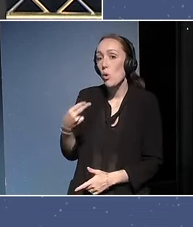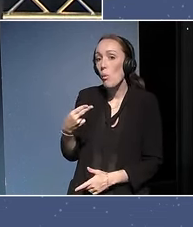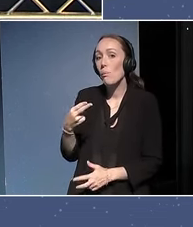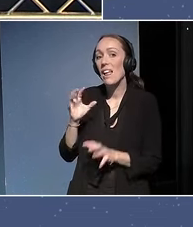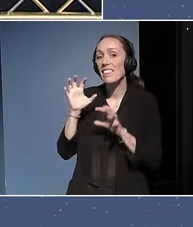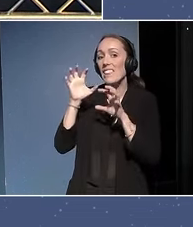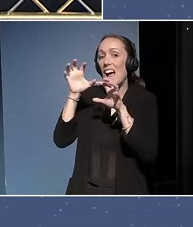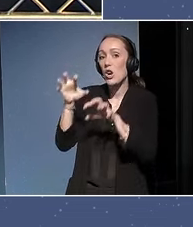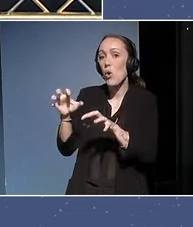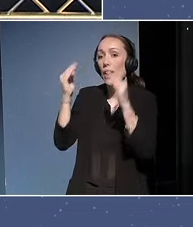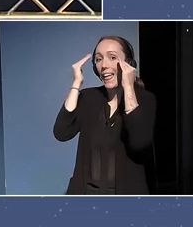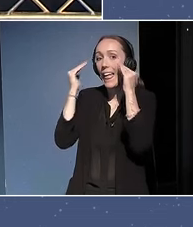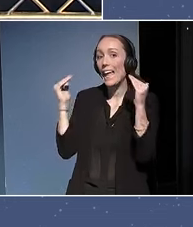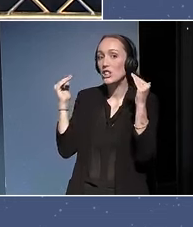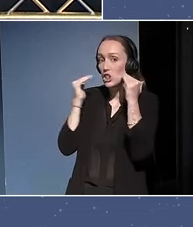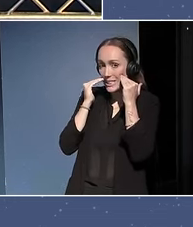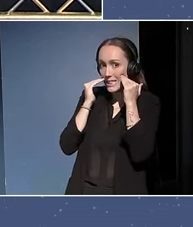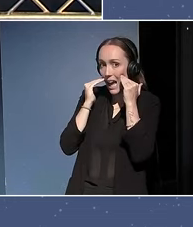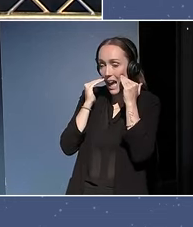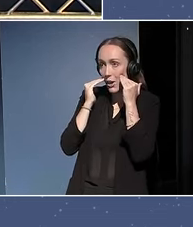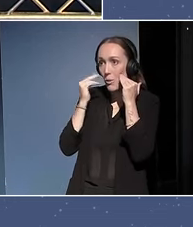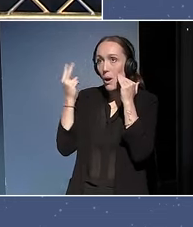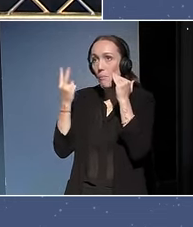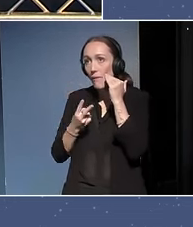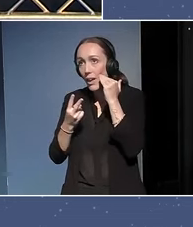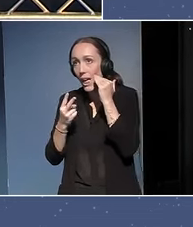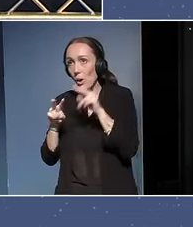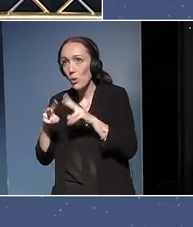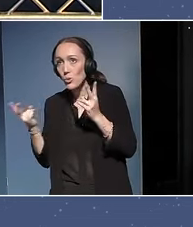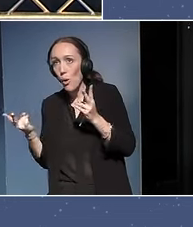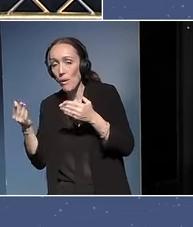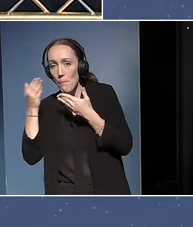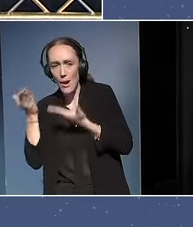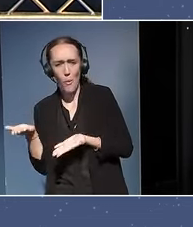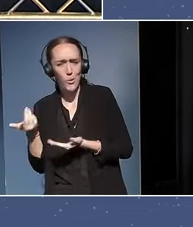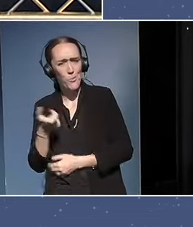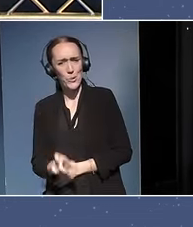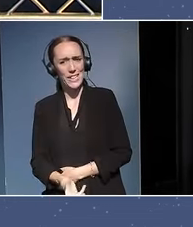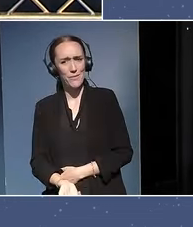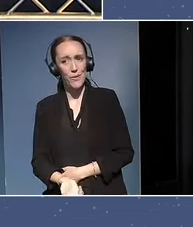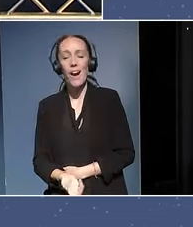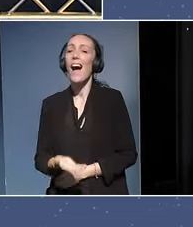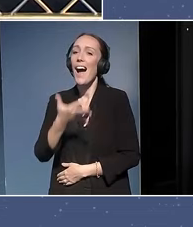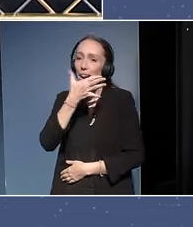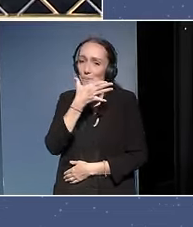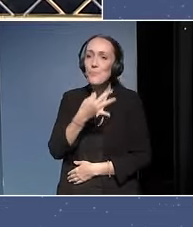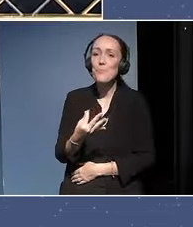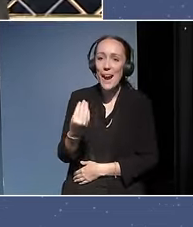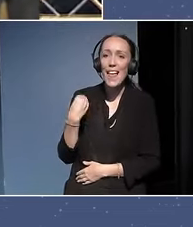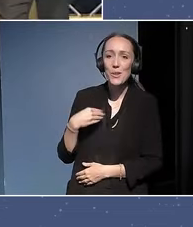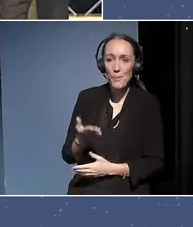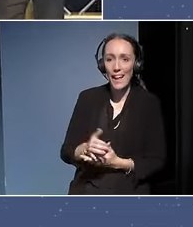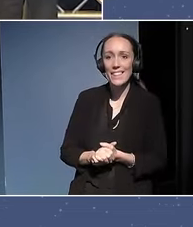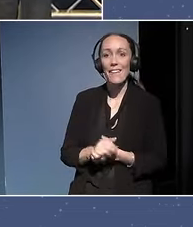stato ritrovato nella zona del Marocco Bella domanda Bella domanda Allora in realtà la